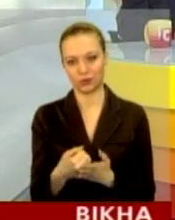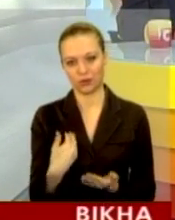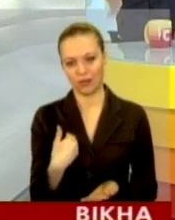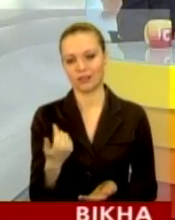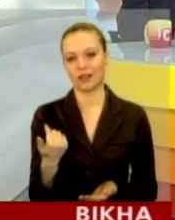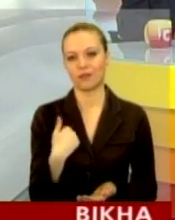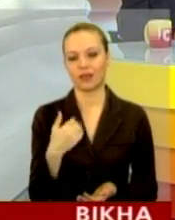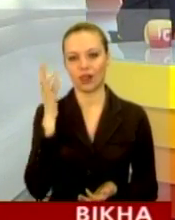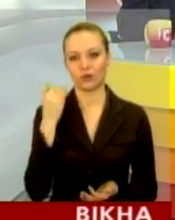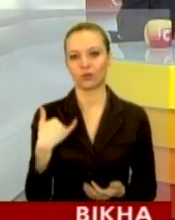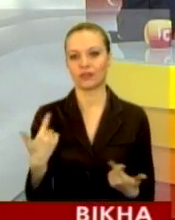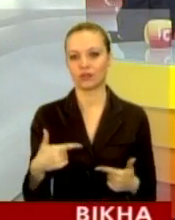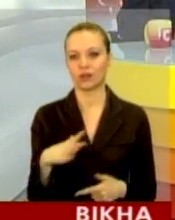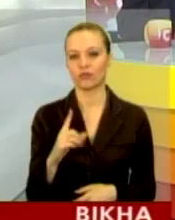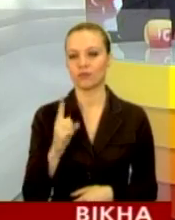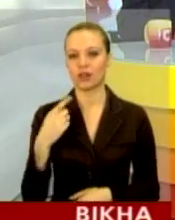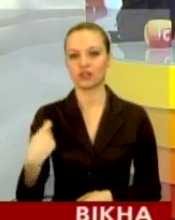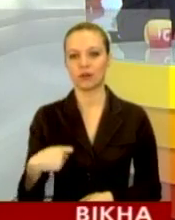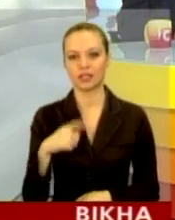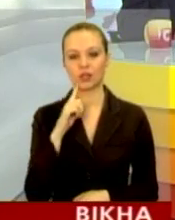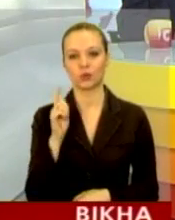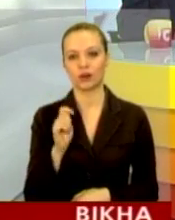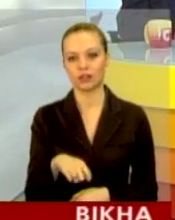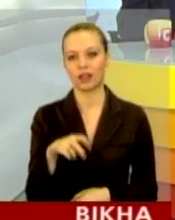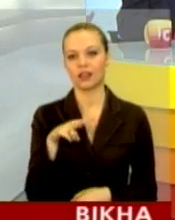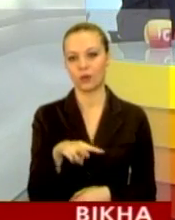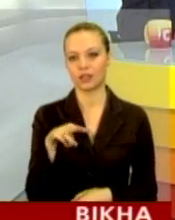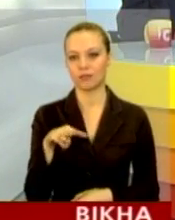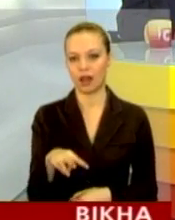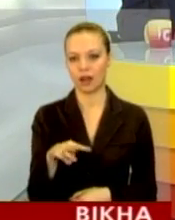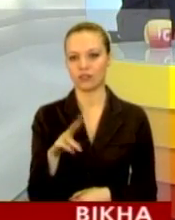студію. Я нагадаю, у нас в гостях був перший президент України Леонід Макарович Кравчук.